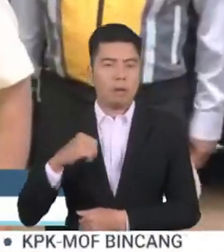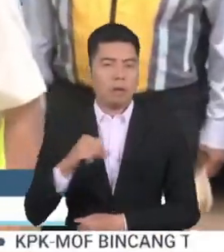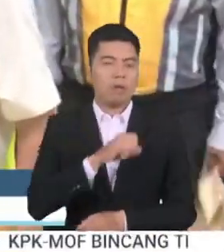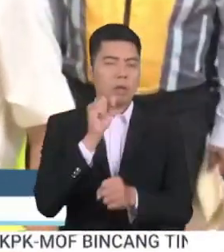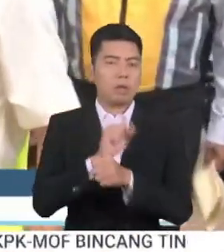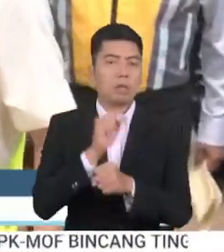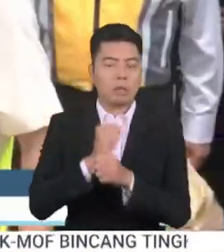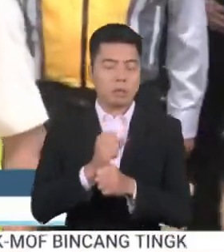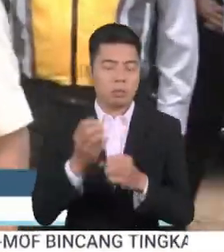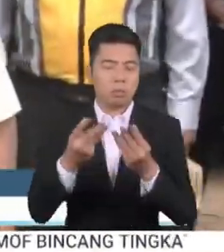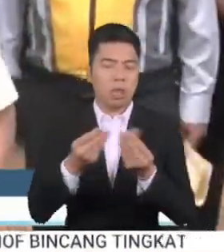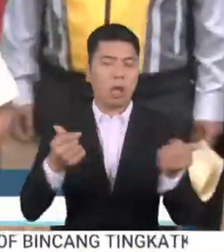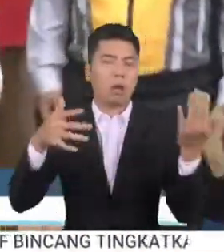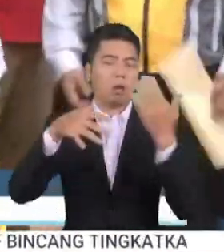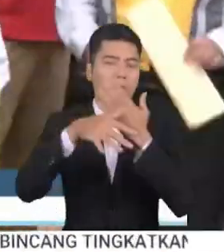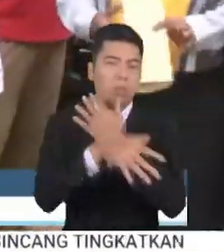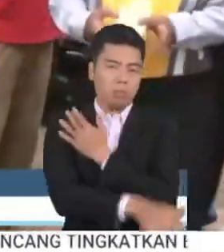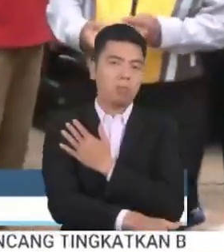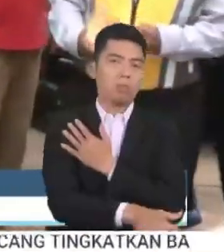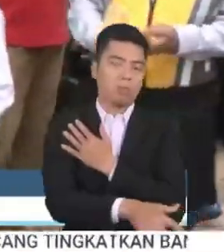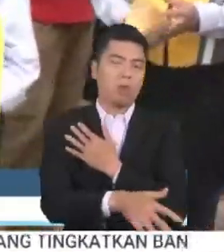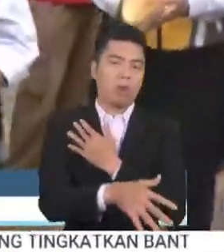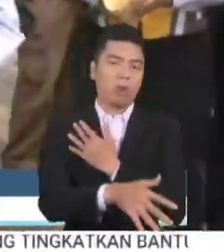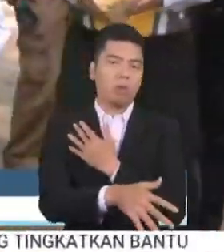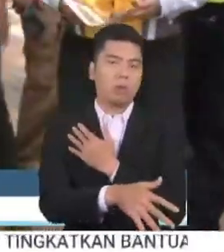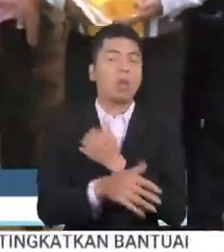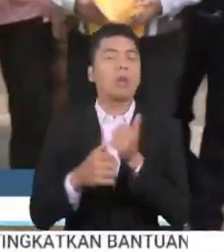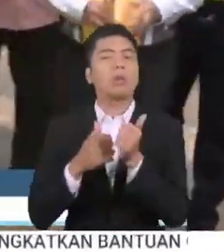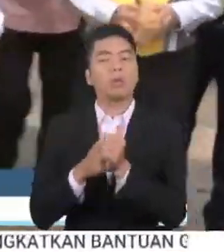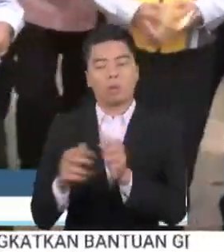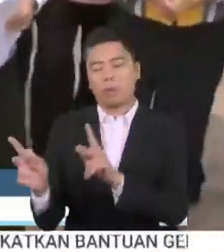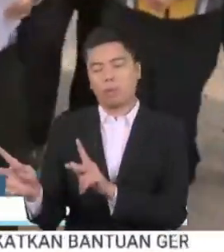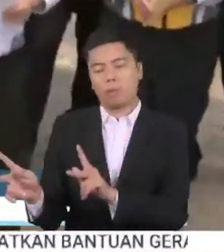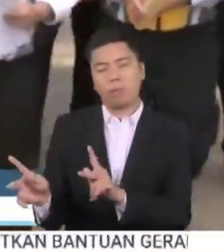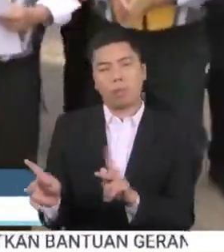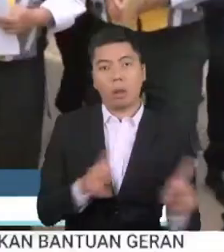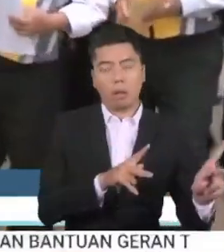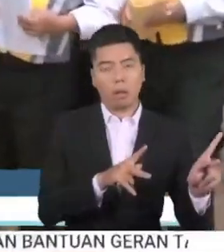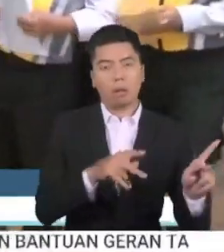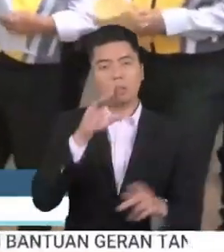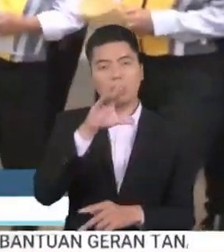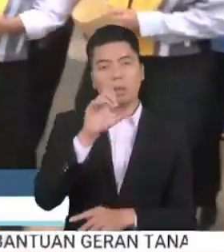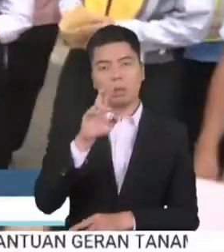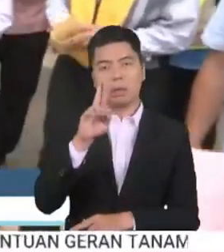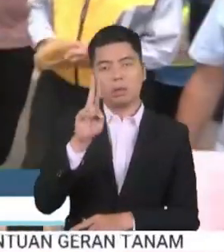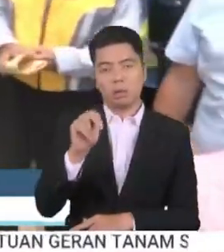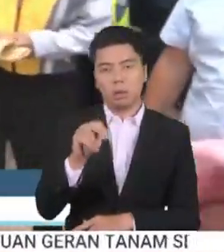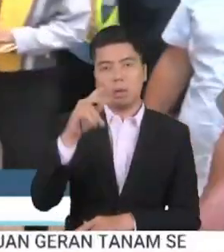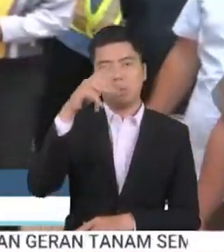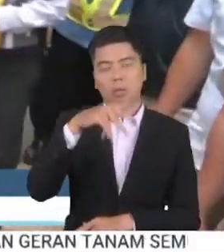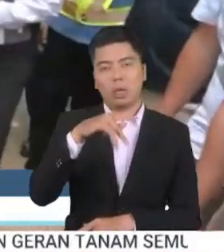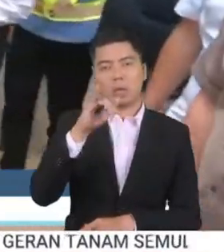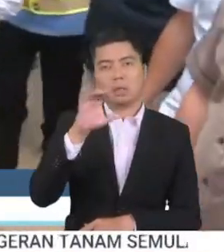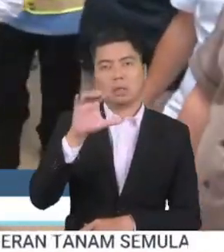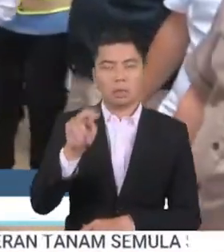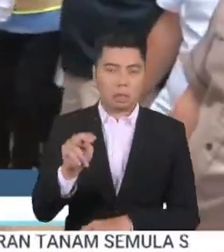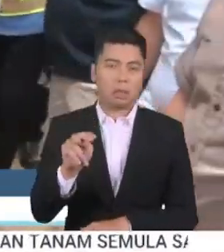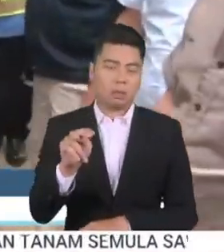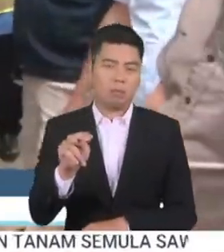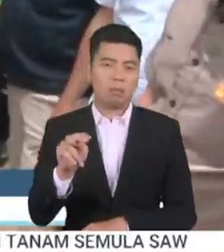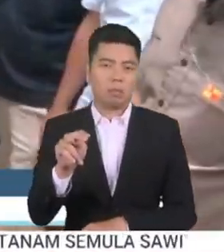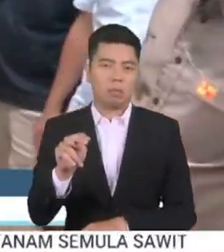kerja tanah runtuh di bawah Pelan Induk Cerun Negara PICN